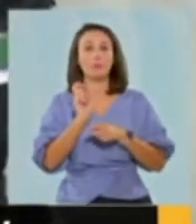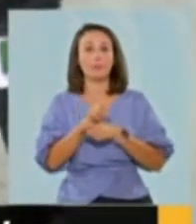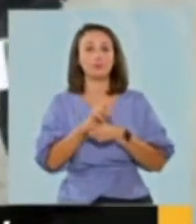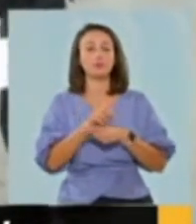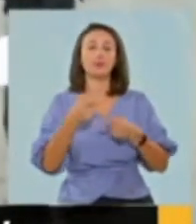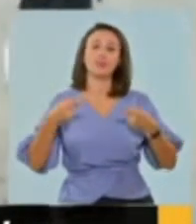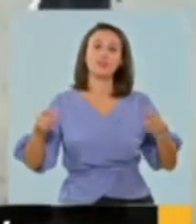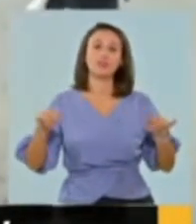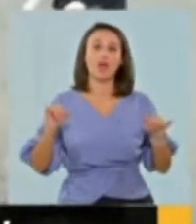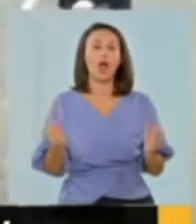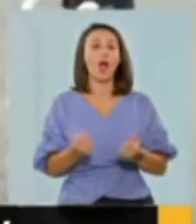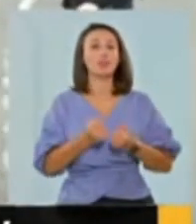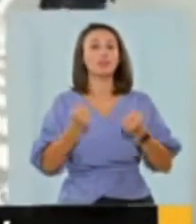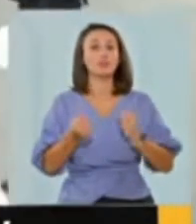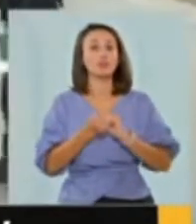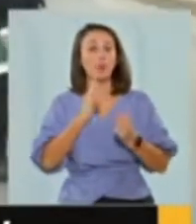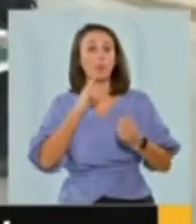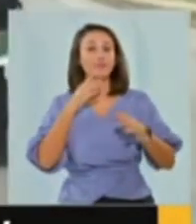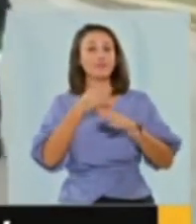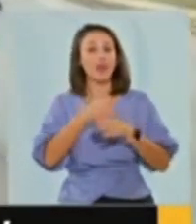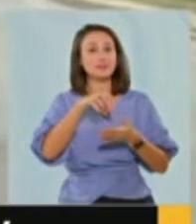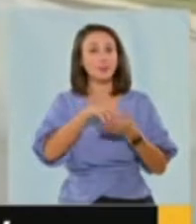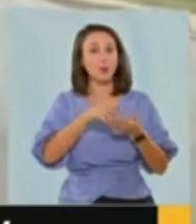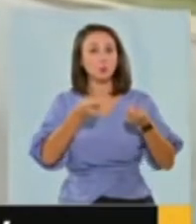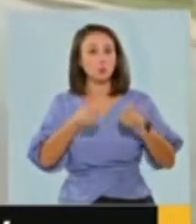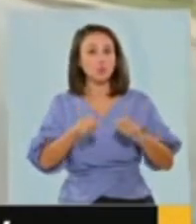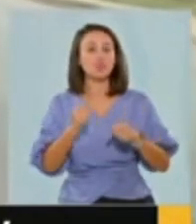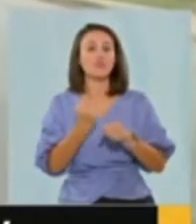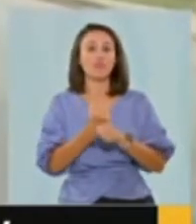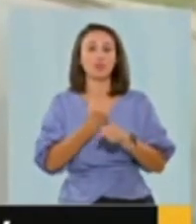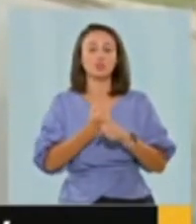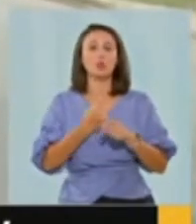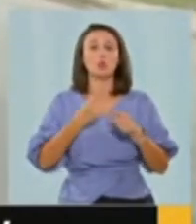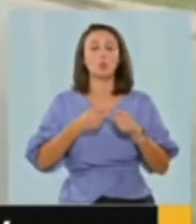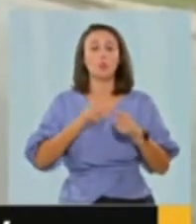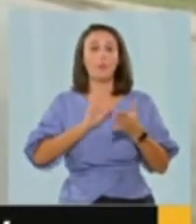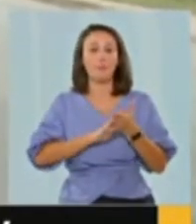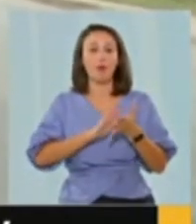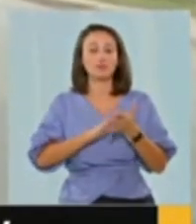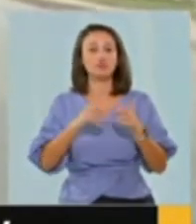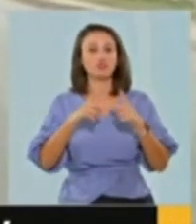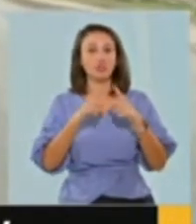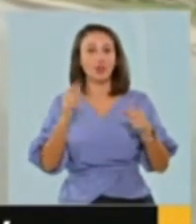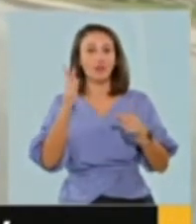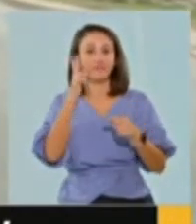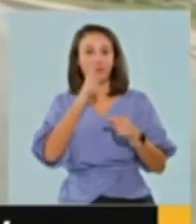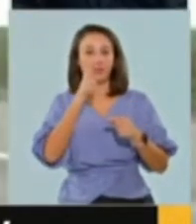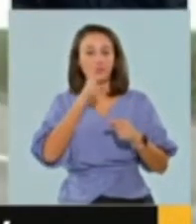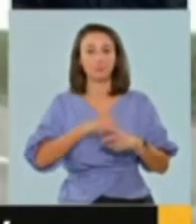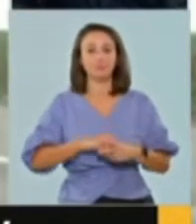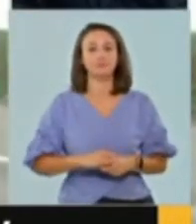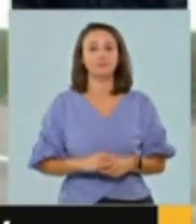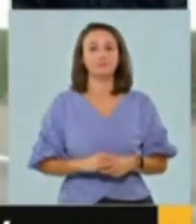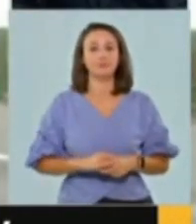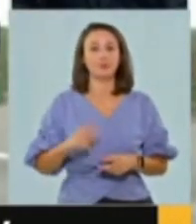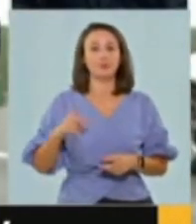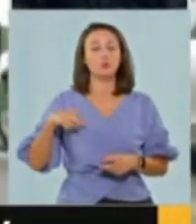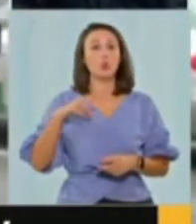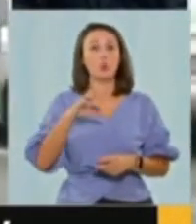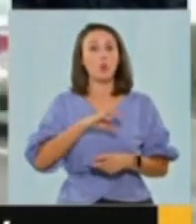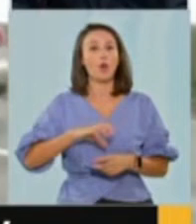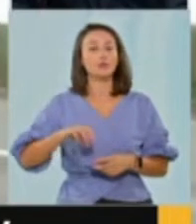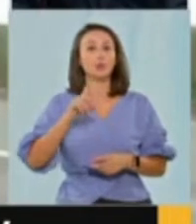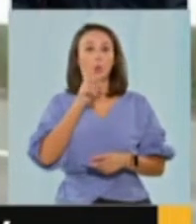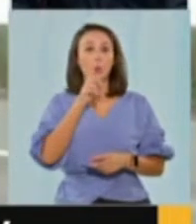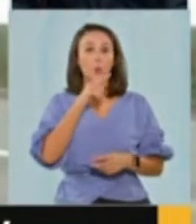la diverse activități sau intrarea în spațiile închise se va face exclusiv în baza certificatului verde. În localitățile în